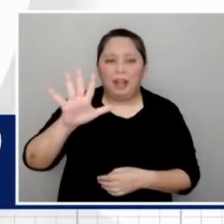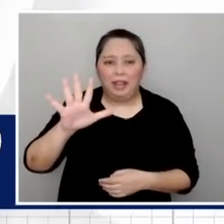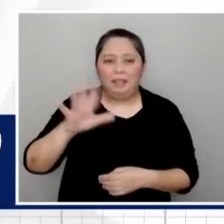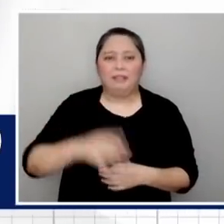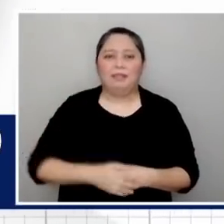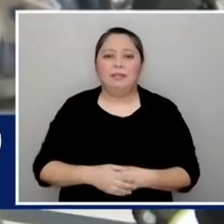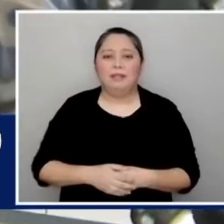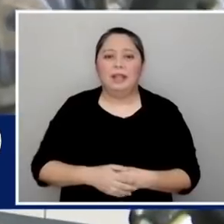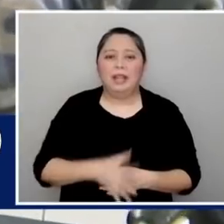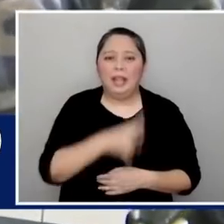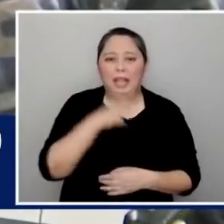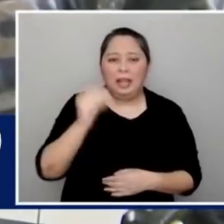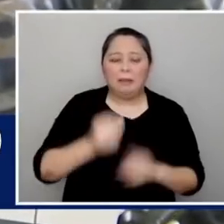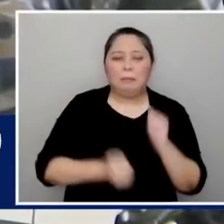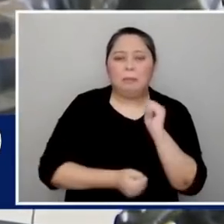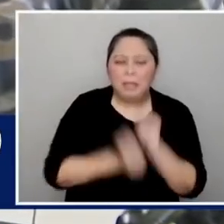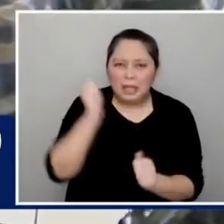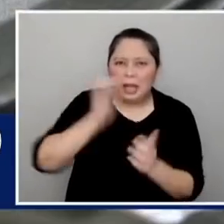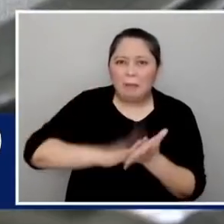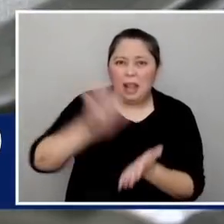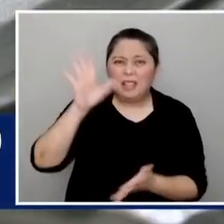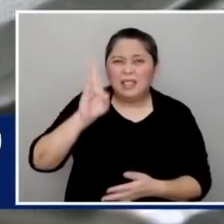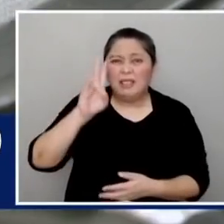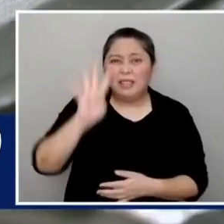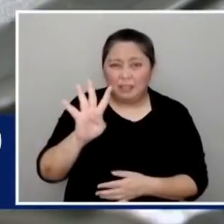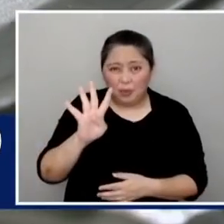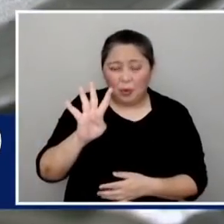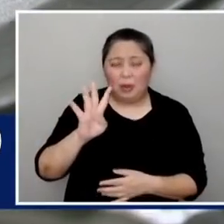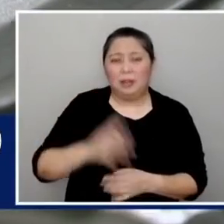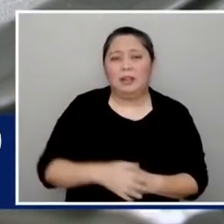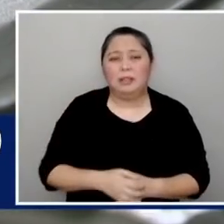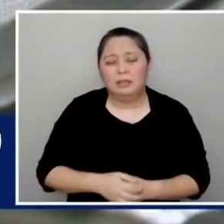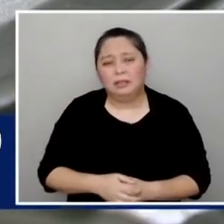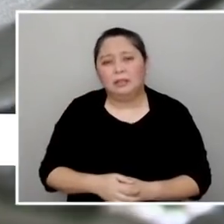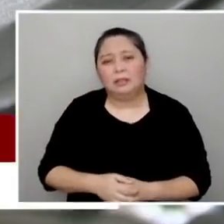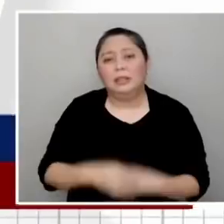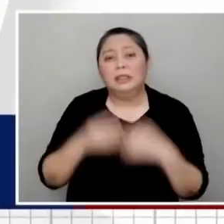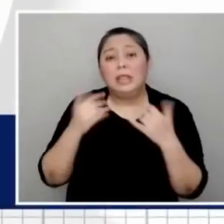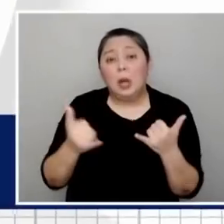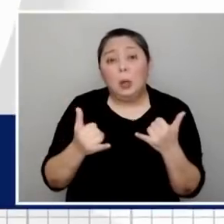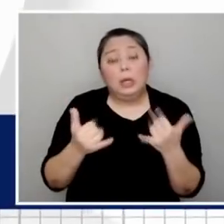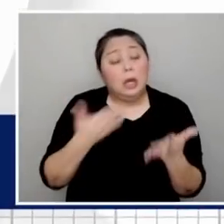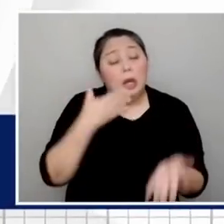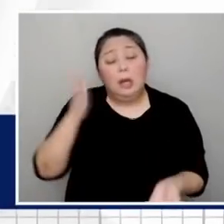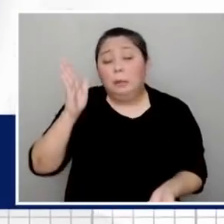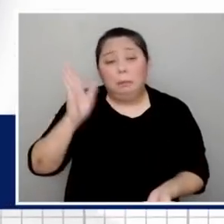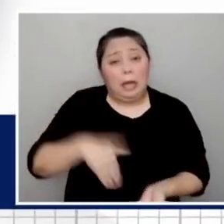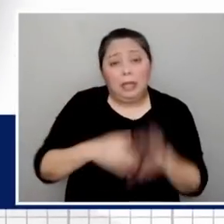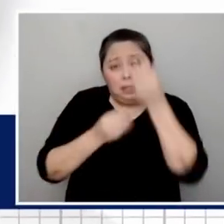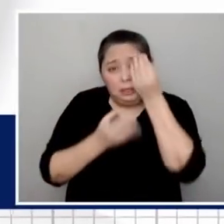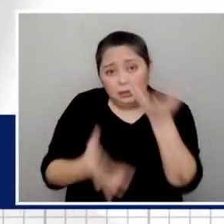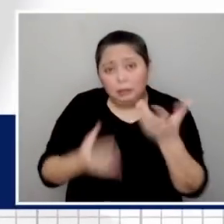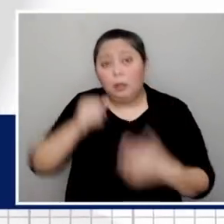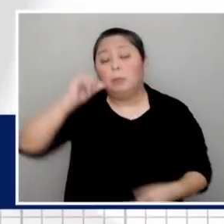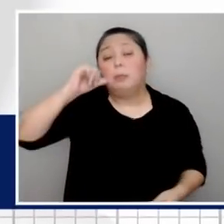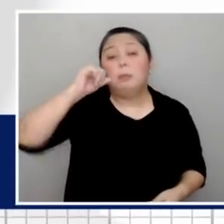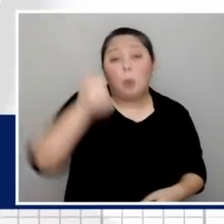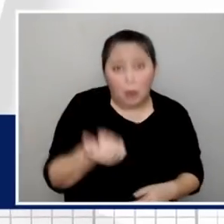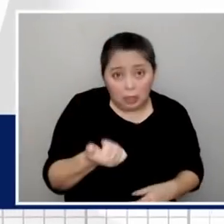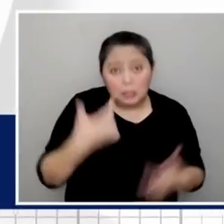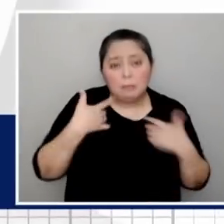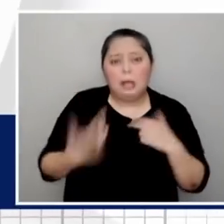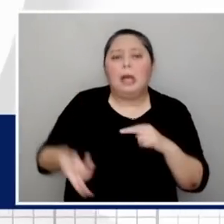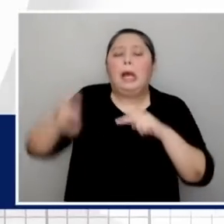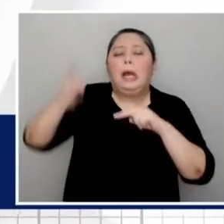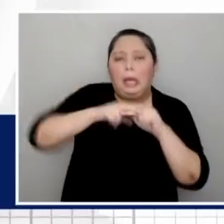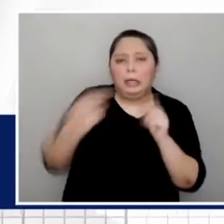74.49 sa Metro Manila. Pero ang bad news, may dagdag presyo na naman bukas. 1.70 sa diesel, 45